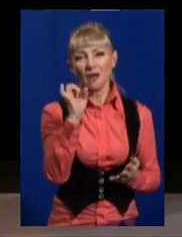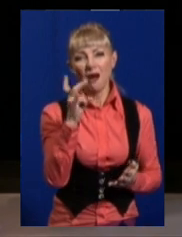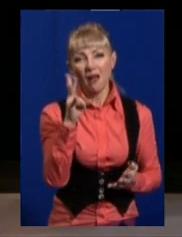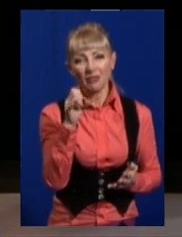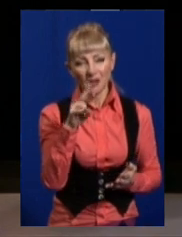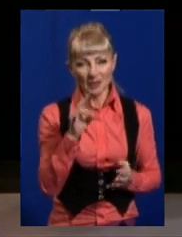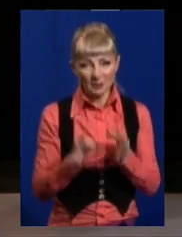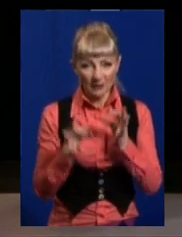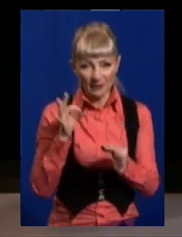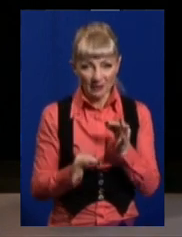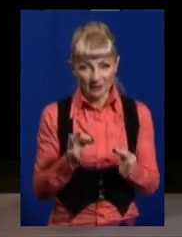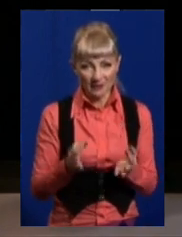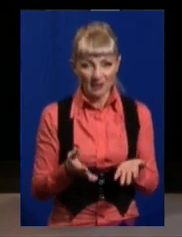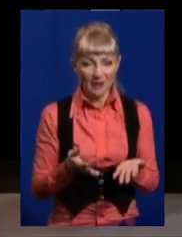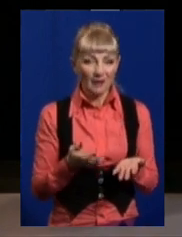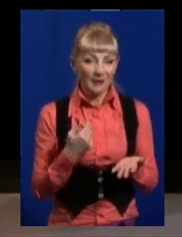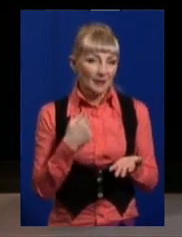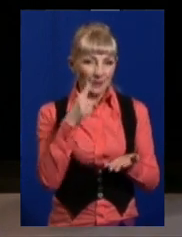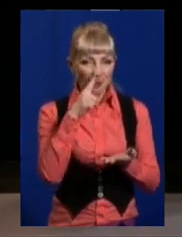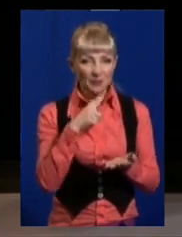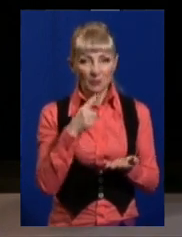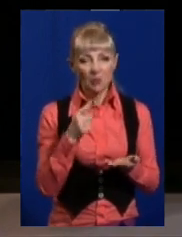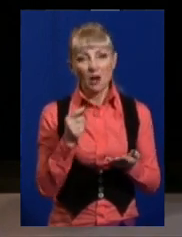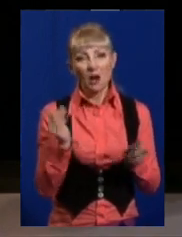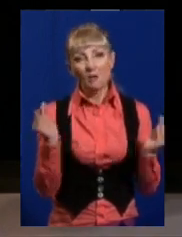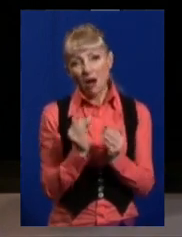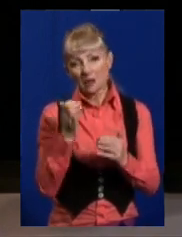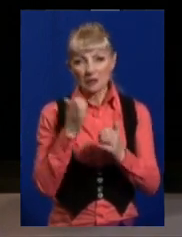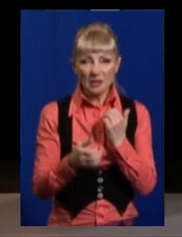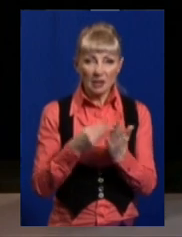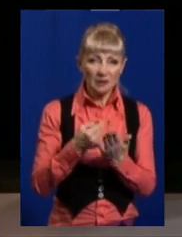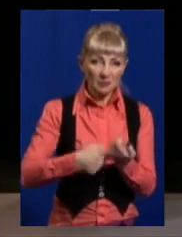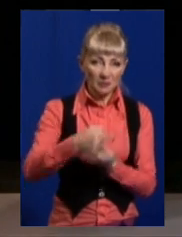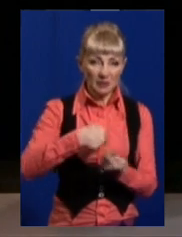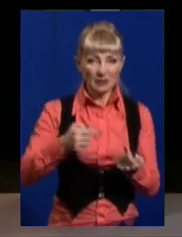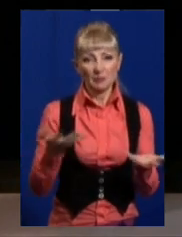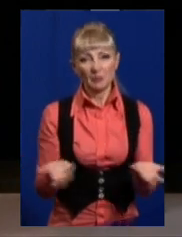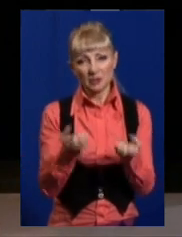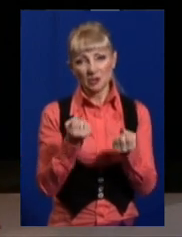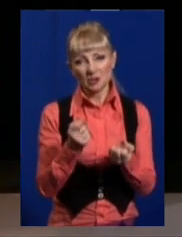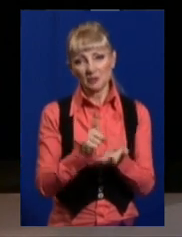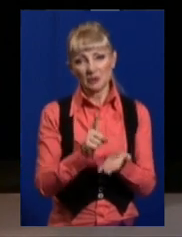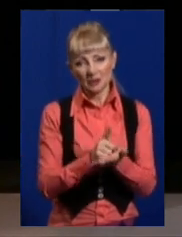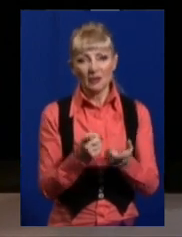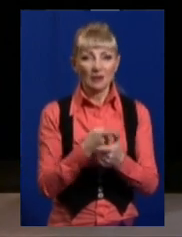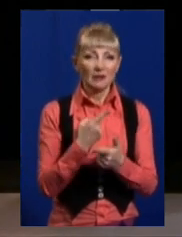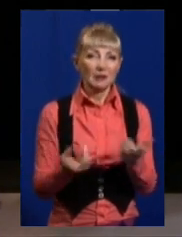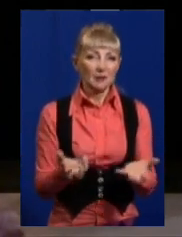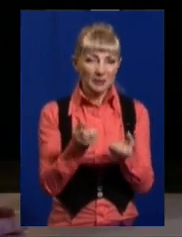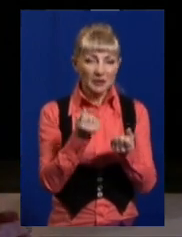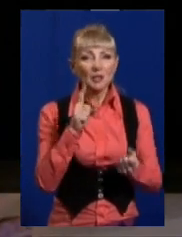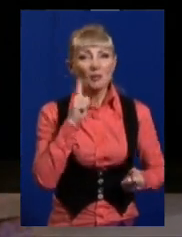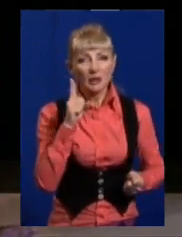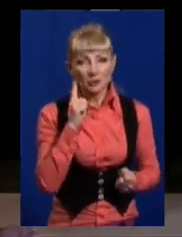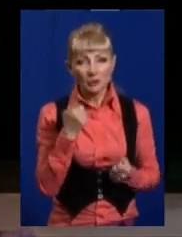чому вона. Це розвиток малого та середнього бізнесу, або це навпаки підтримка пенсіонерів, або навпаки підтримка молоді. Угу.